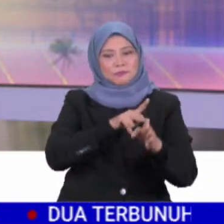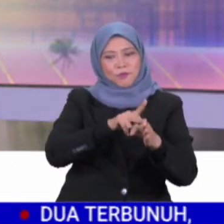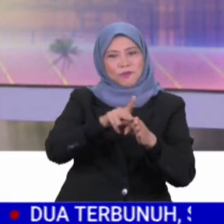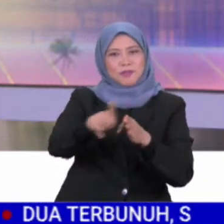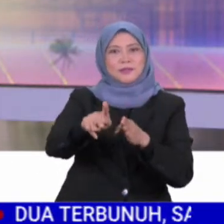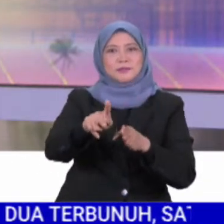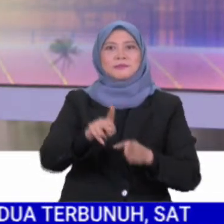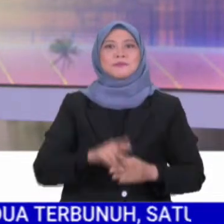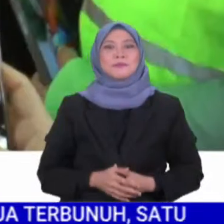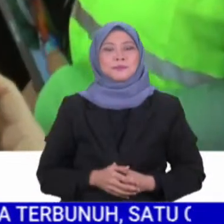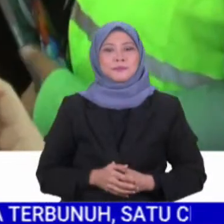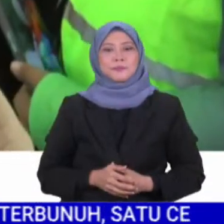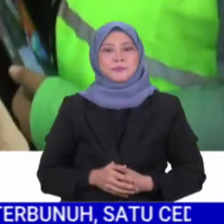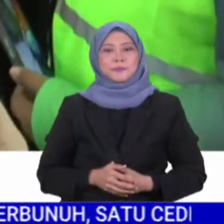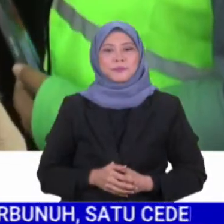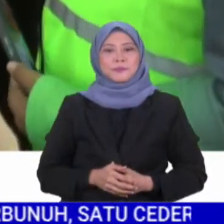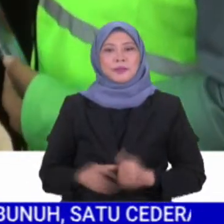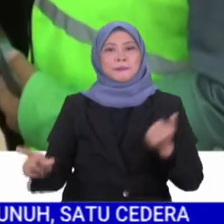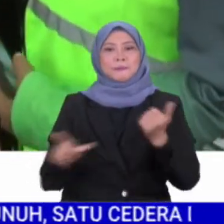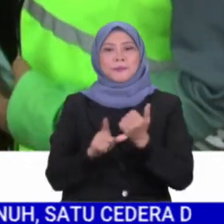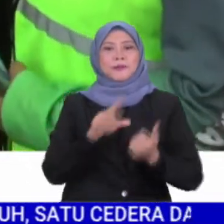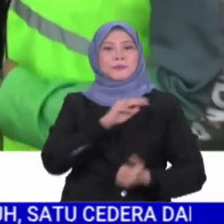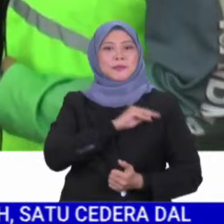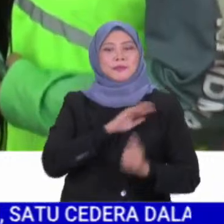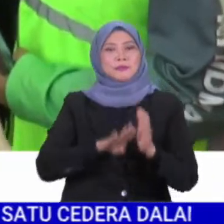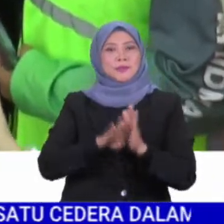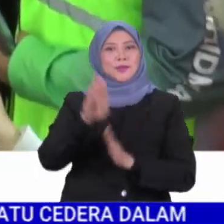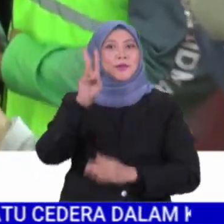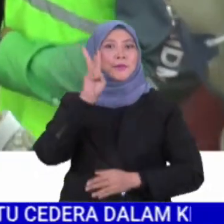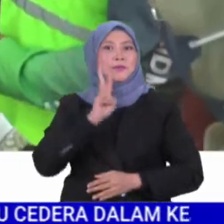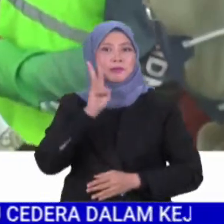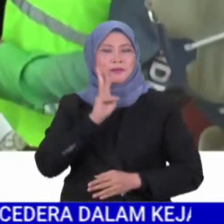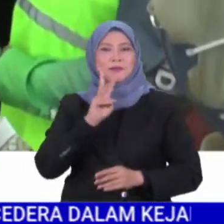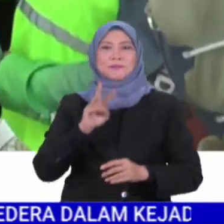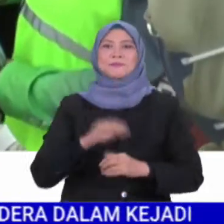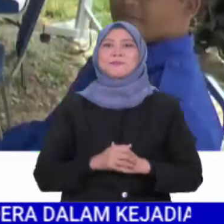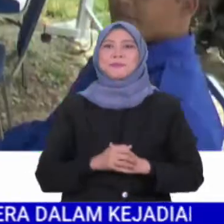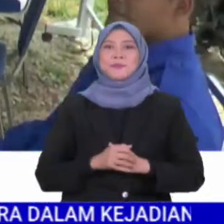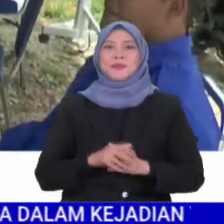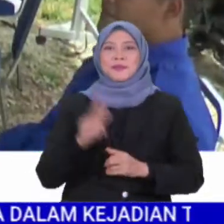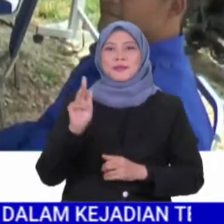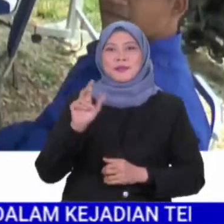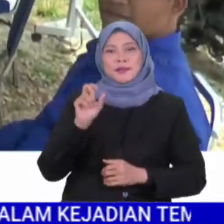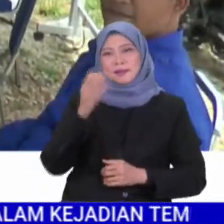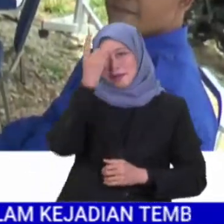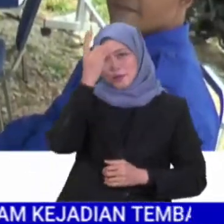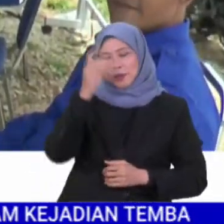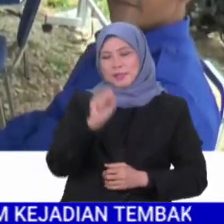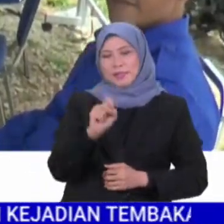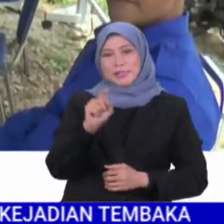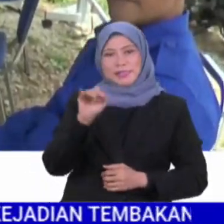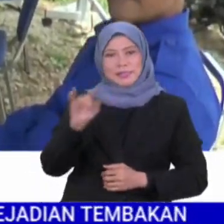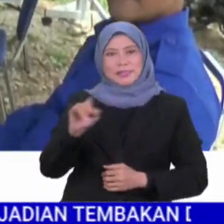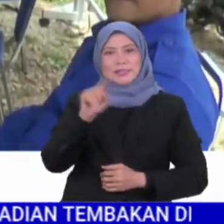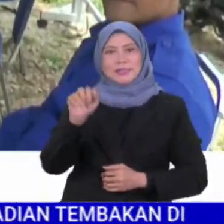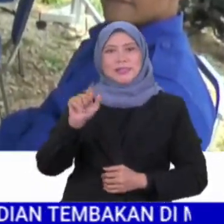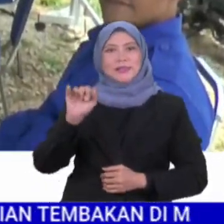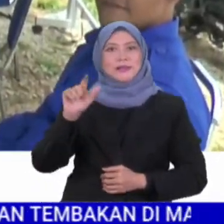profesional. Menurut Timbalan Menteri Pembangunan Wanita, Keluarga dan Masyarakat Datuk Siti Zailah Mohd Yusof,